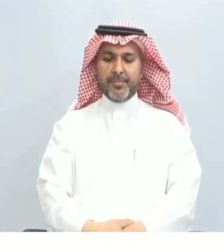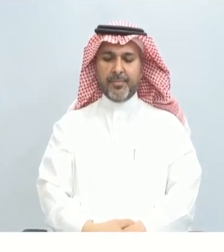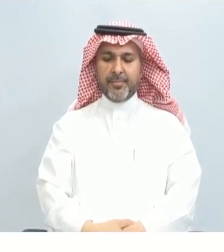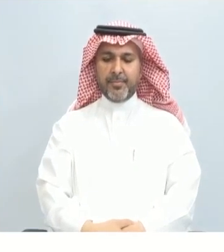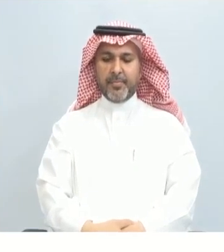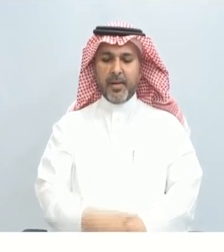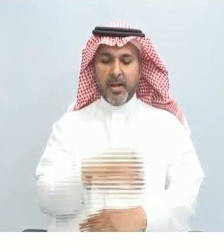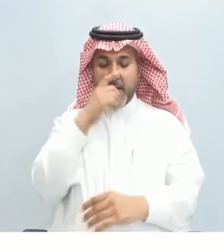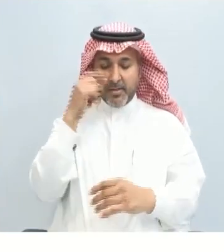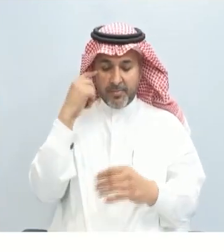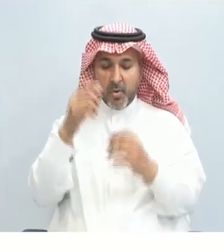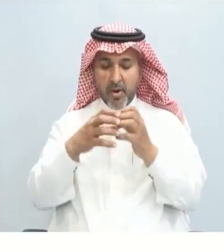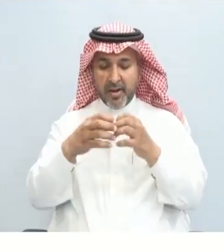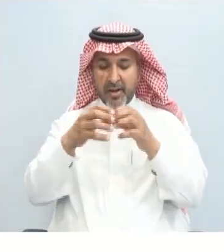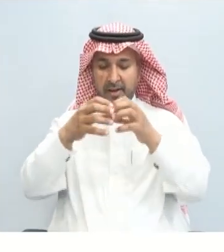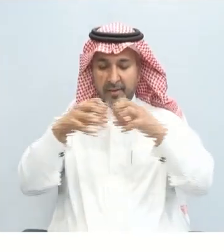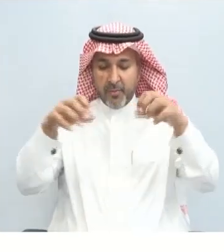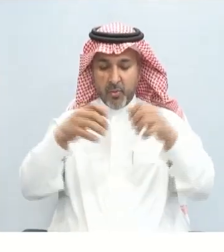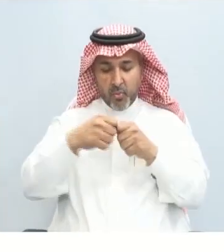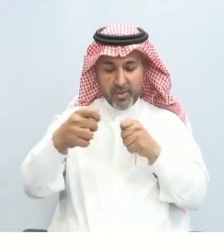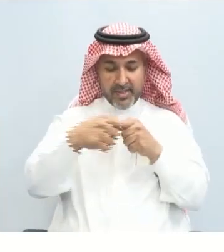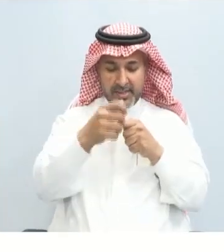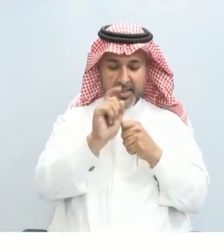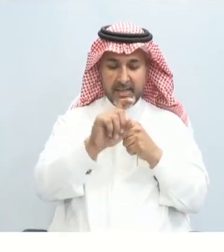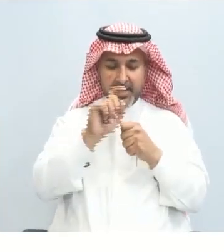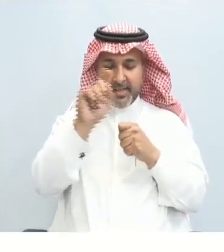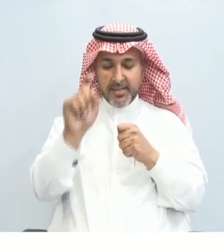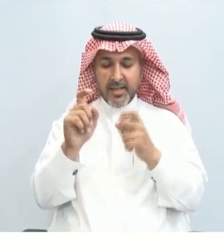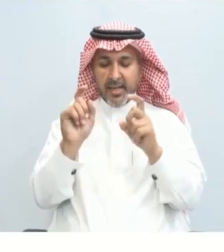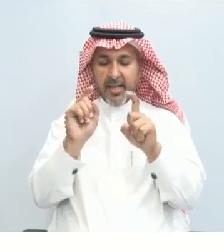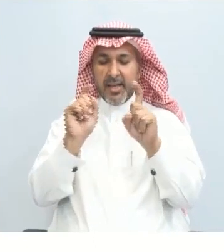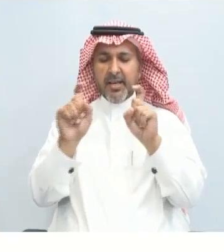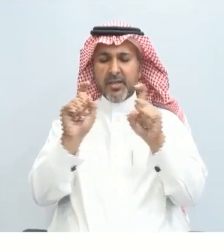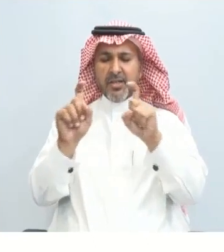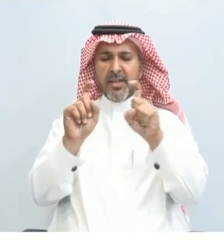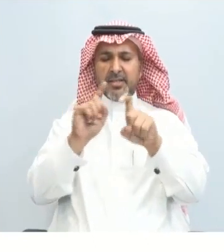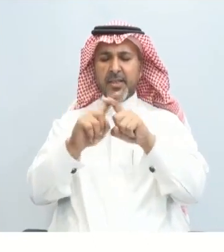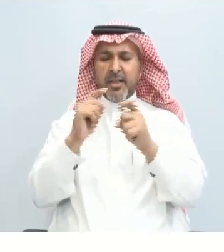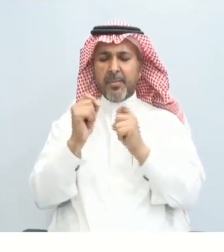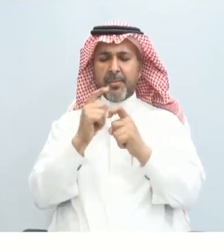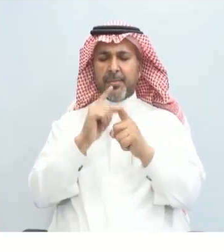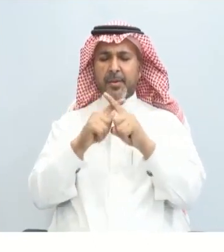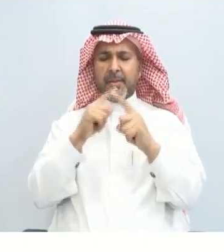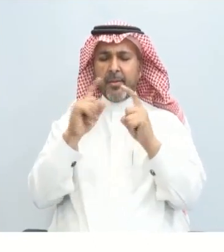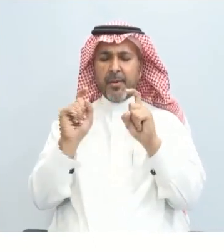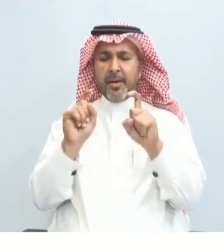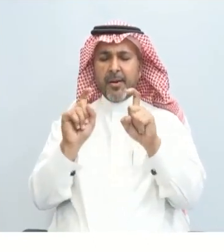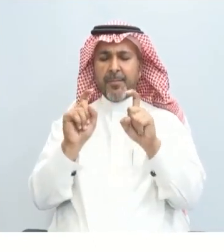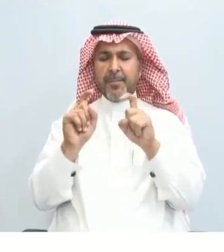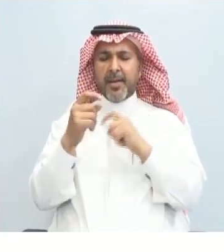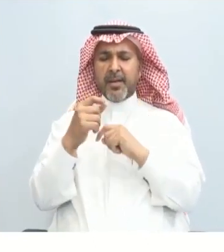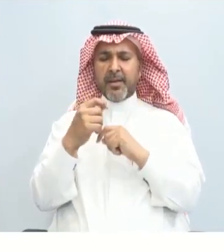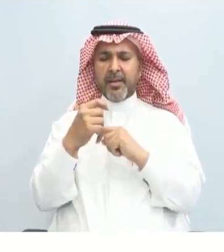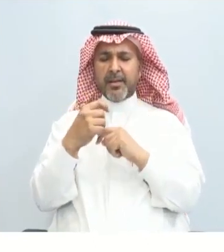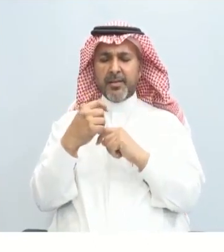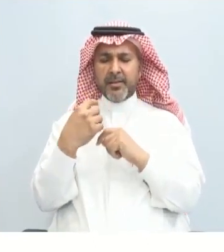بس احتاج اول شيء اني اقوم بعمليه التوزيع للقوس اكس في اكس هذه اكس تربيع اكس في سالب ت حتكون سالب